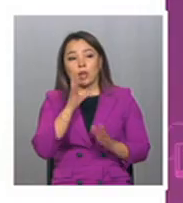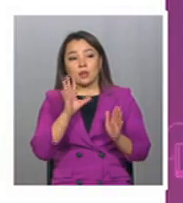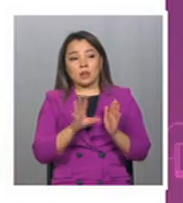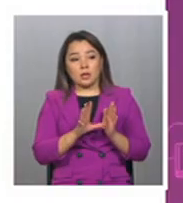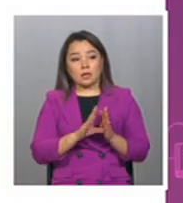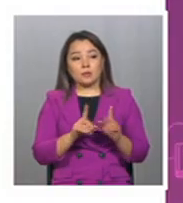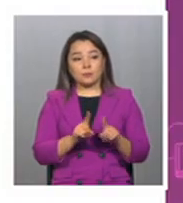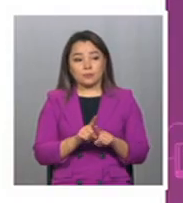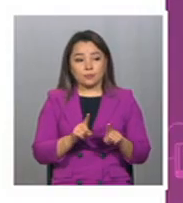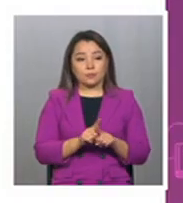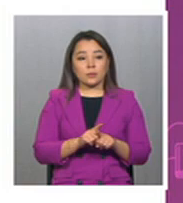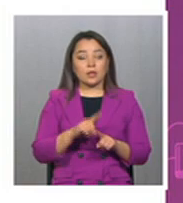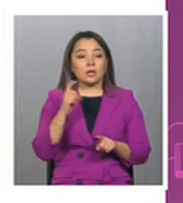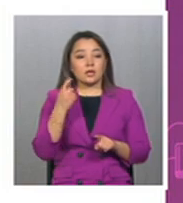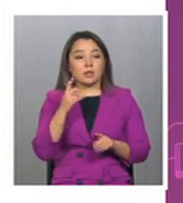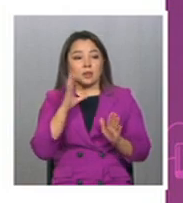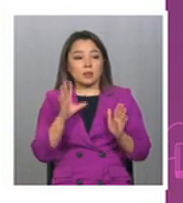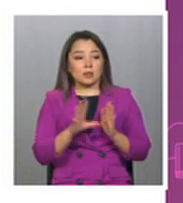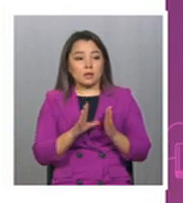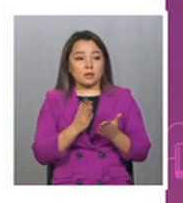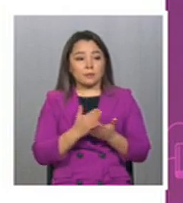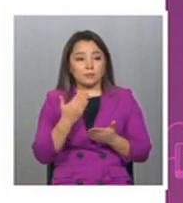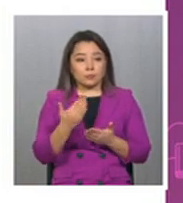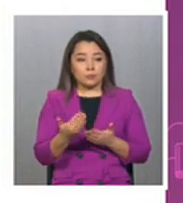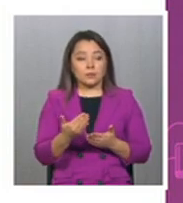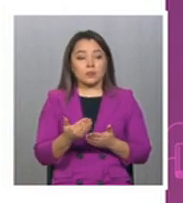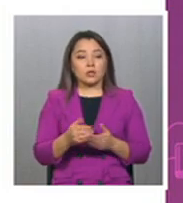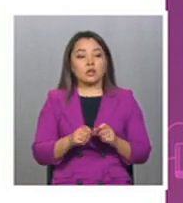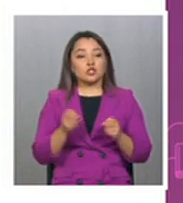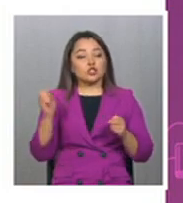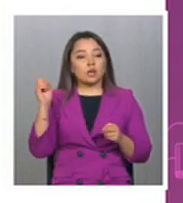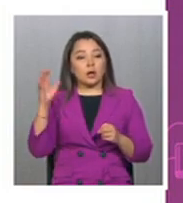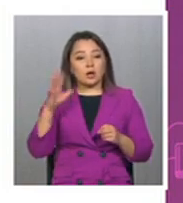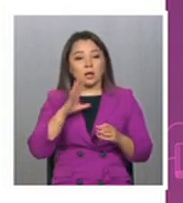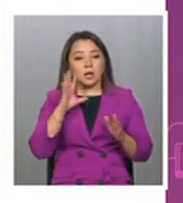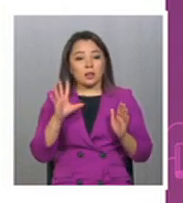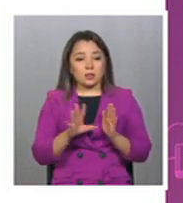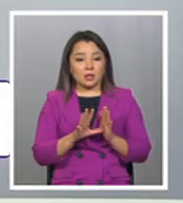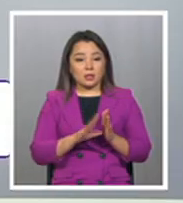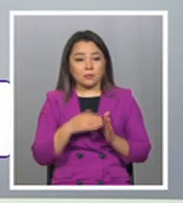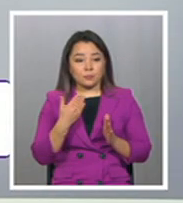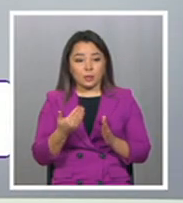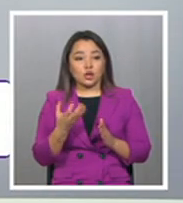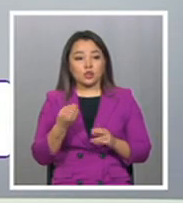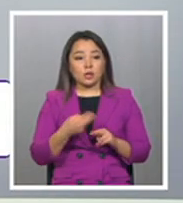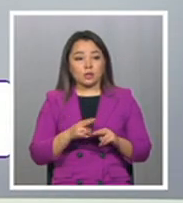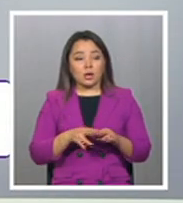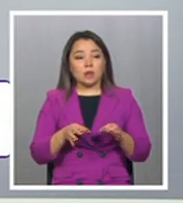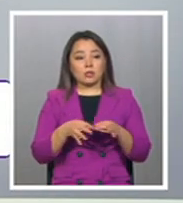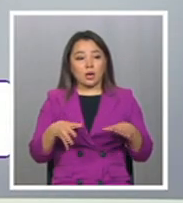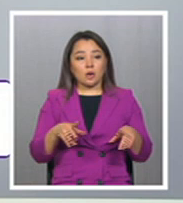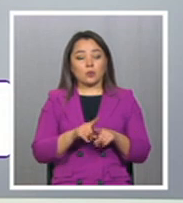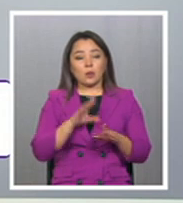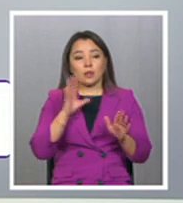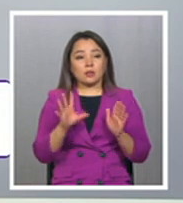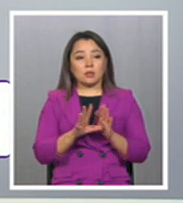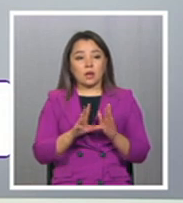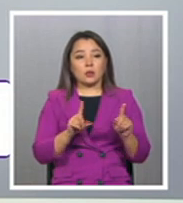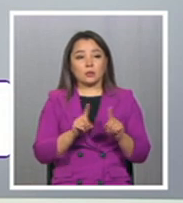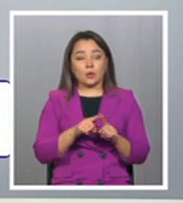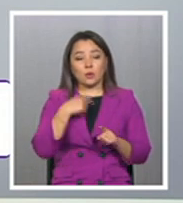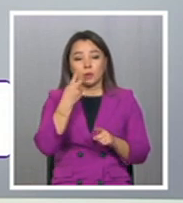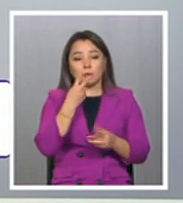энергиясы, химиялық энергия, жарық энергиясы және ядролық энергия деген